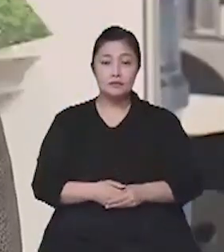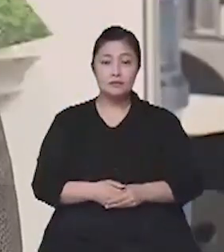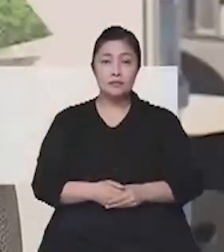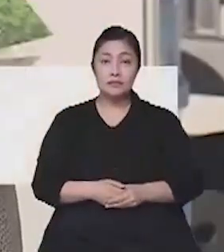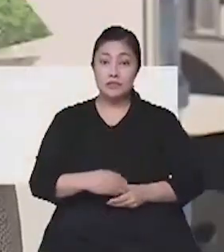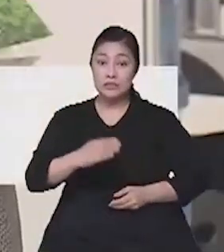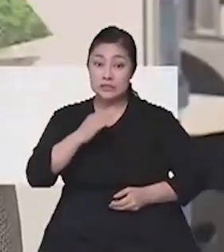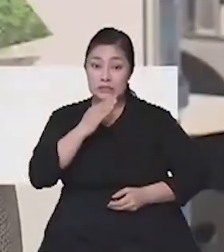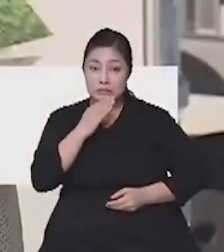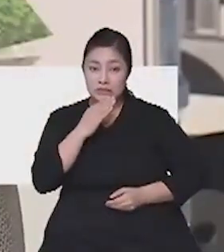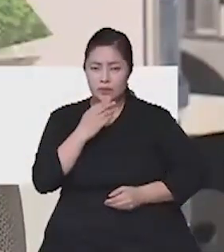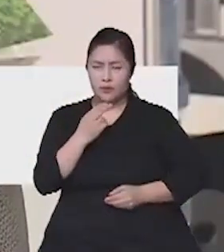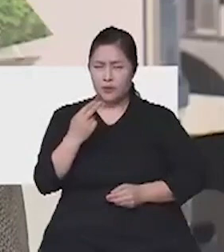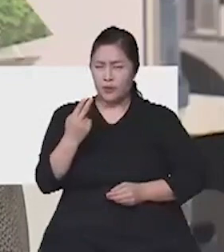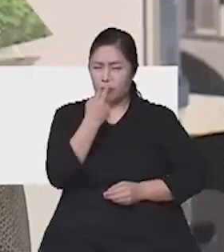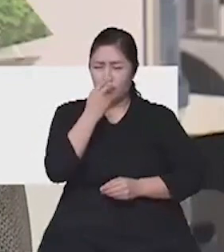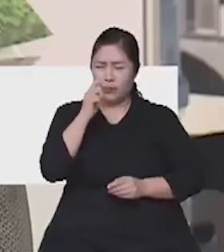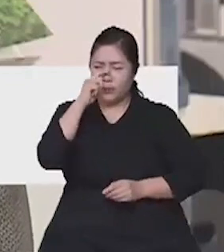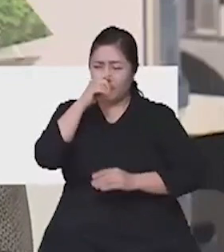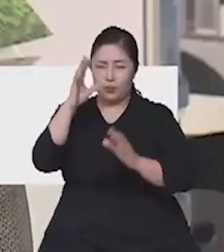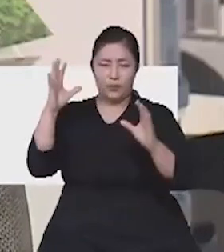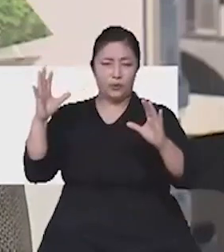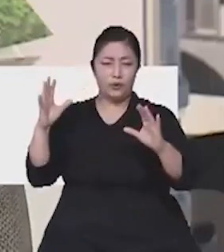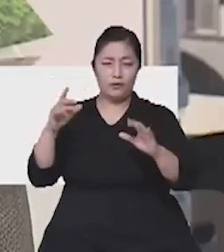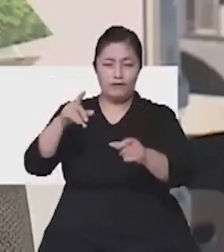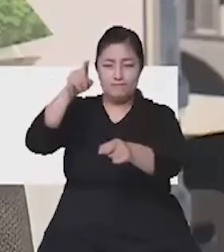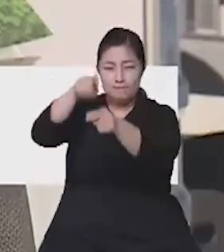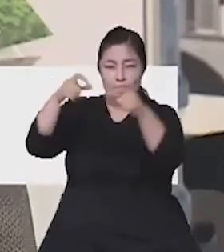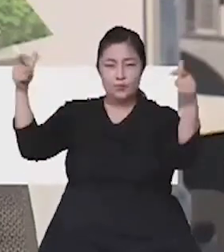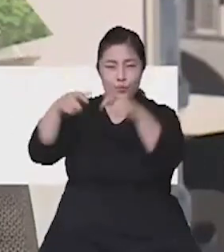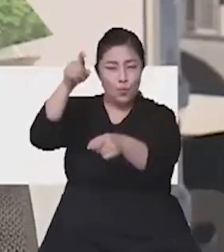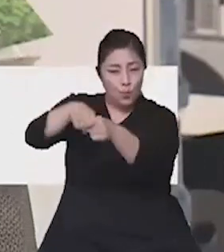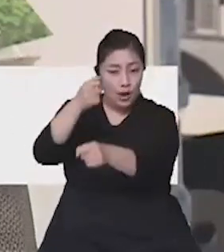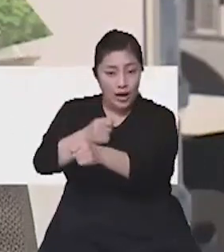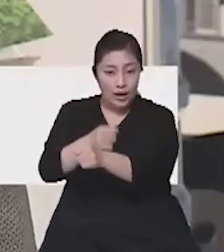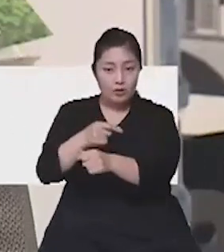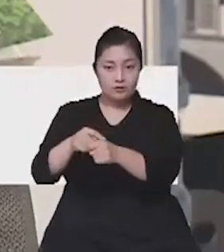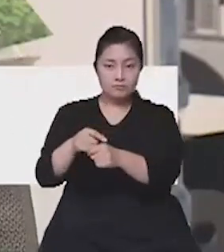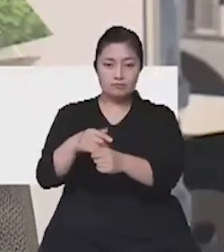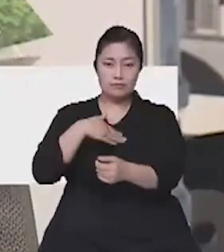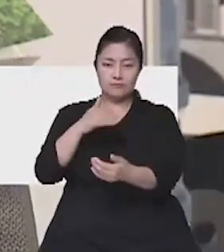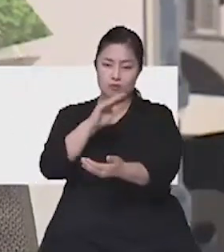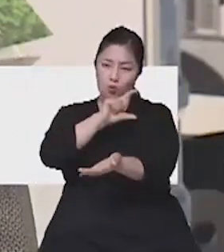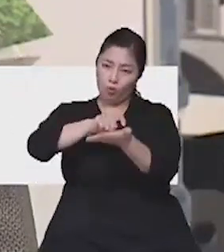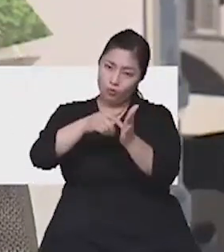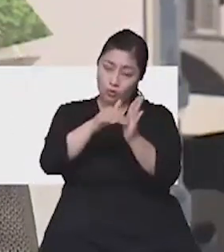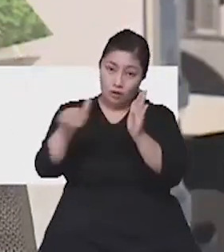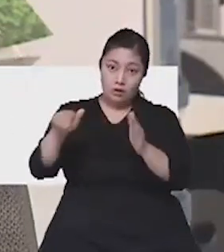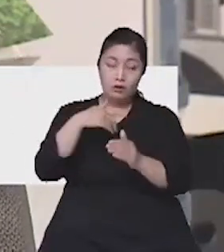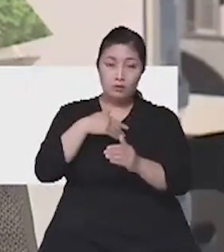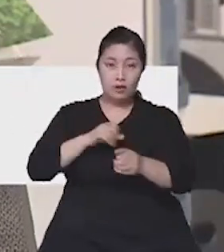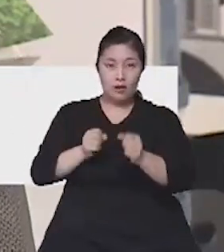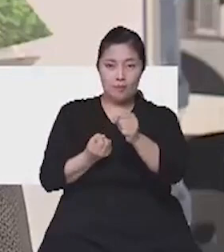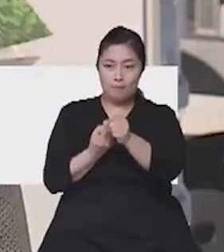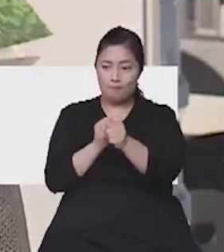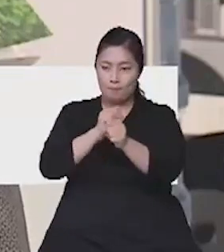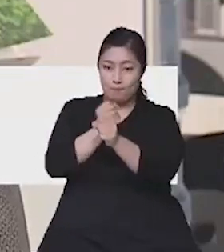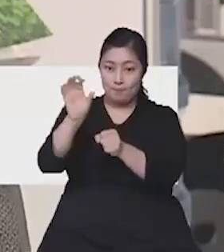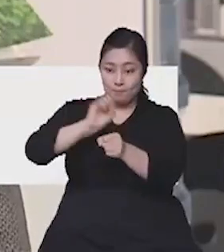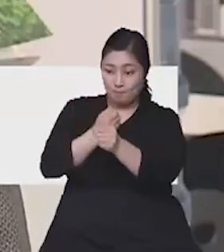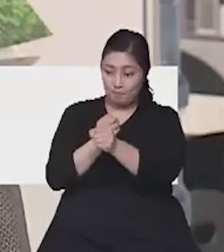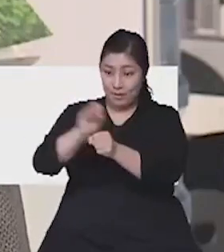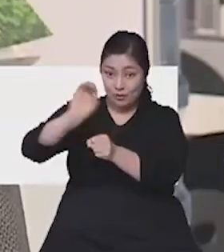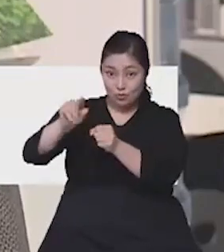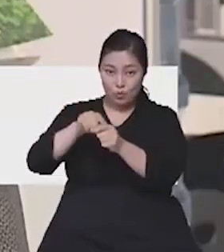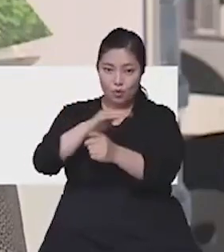실질적인 탄소 저감 목표를 실현하고 정량을 해서 배출권을 획득을 해서 탄소배출권에 대해서 상세할 수 있는